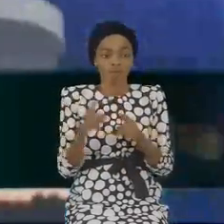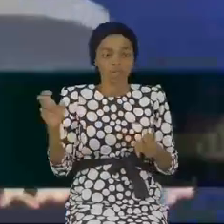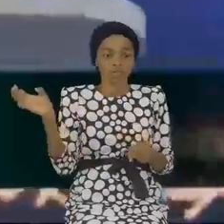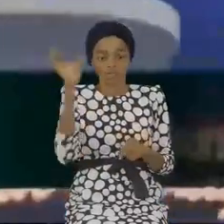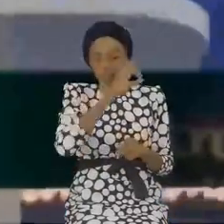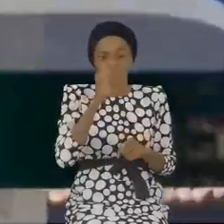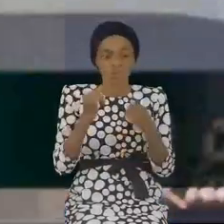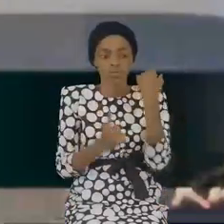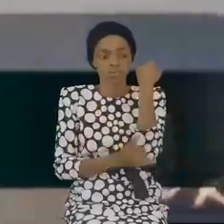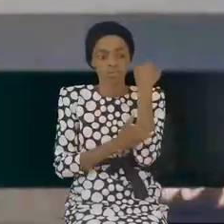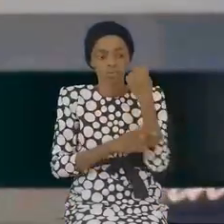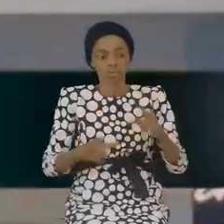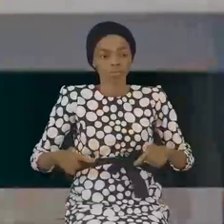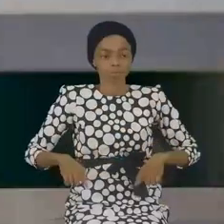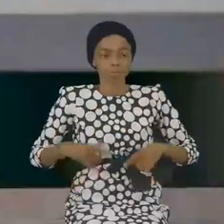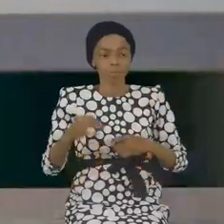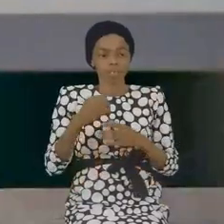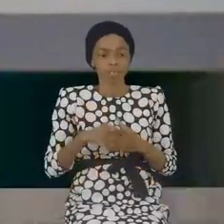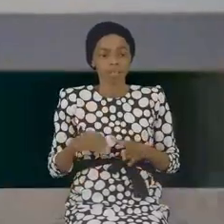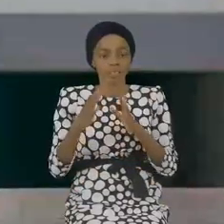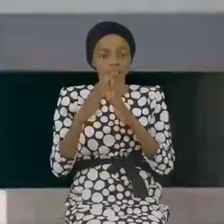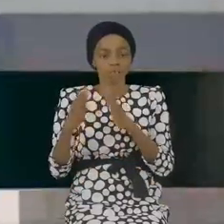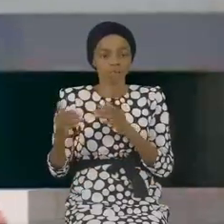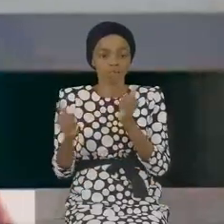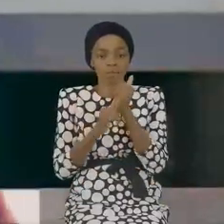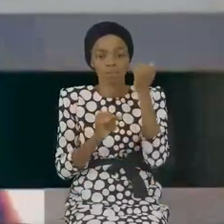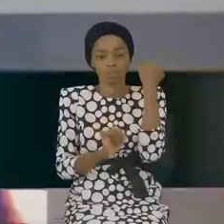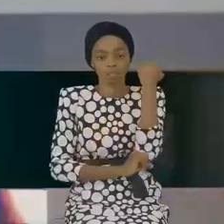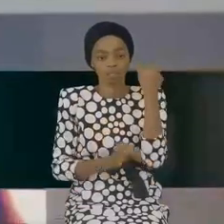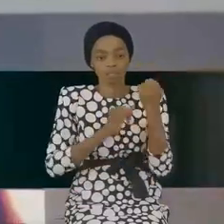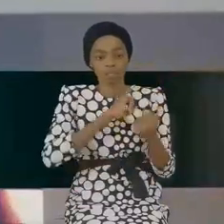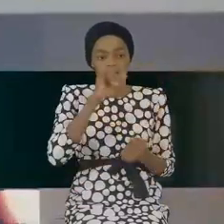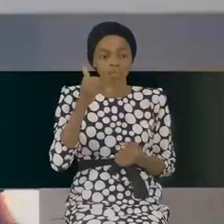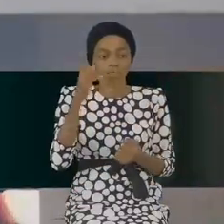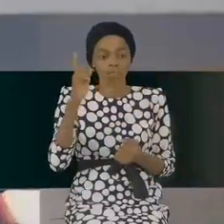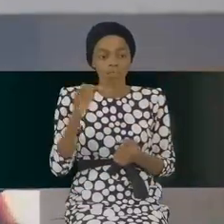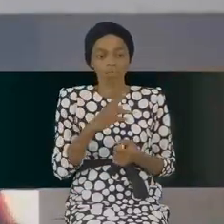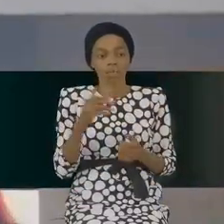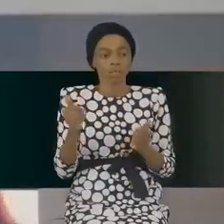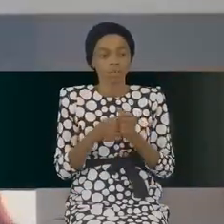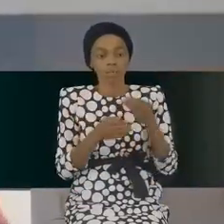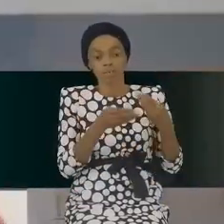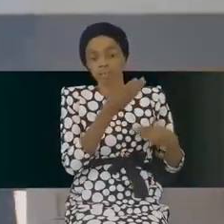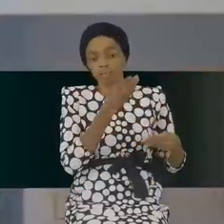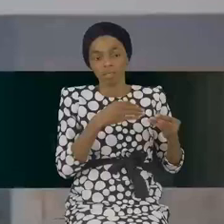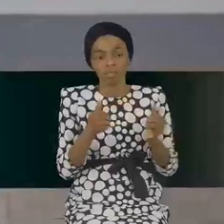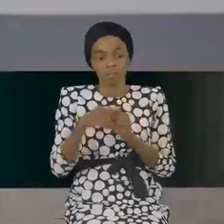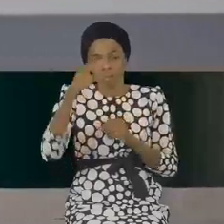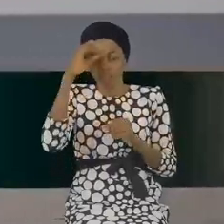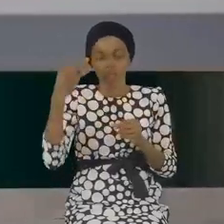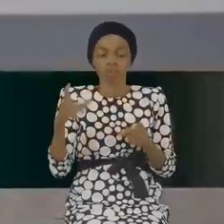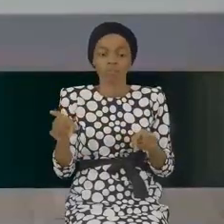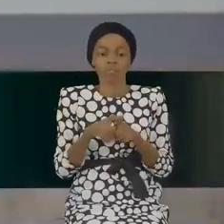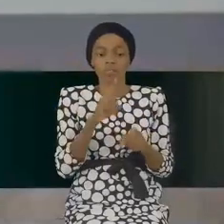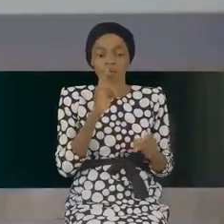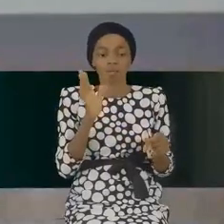Hébreux 11, 9. C'est pas la foi qui vient s'établir dans la terre promise comme dans une terre étrangère, habitant sous des tentes, ainsi qu'Isaac et